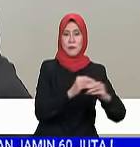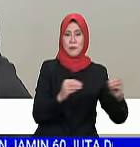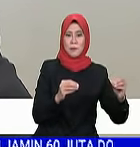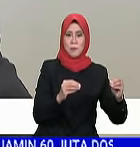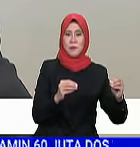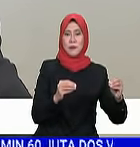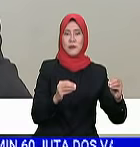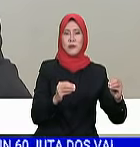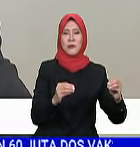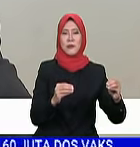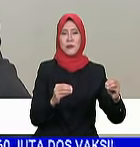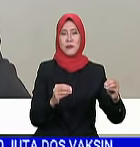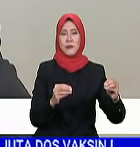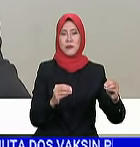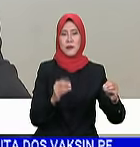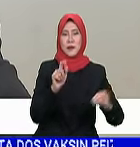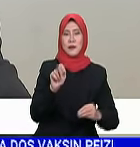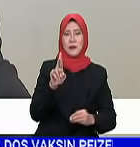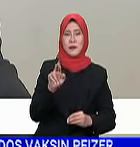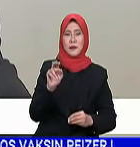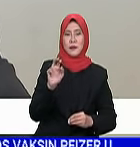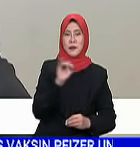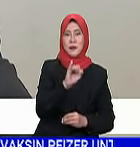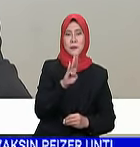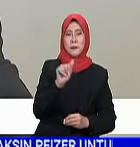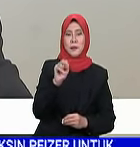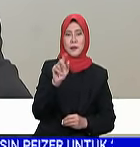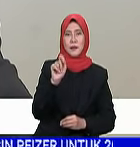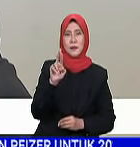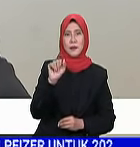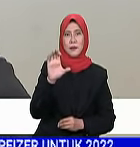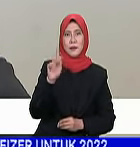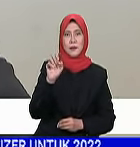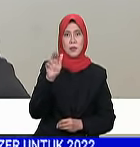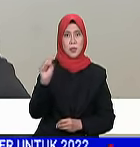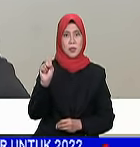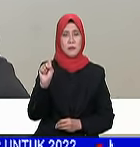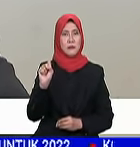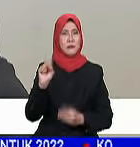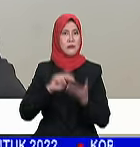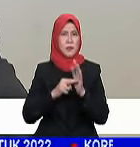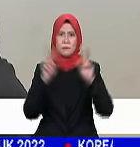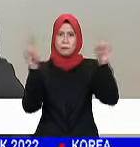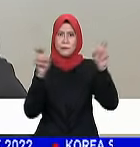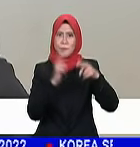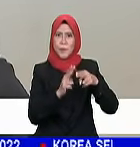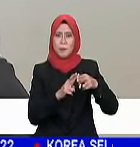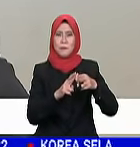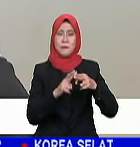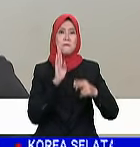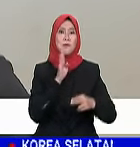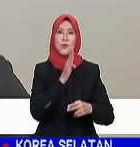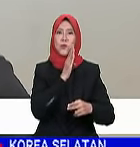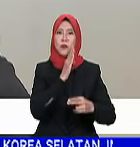diiktirafkan sebagai tahap bujang berani. Dan itu adalah satu penghormatan. less that we should